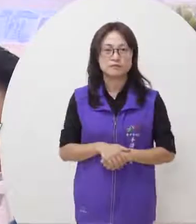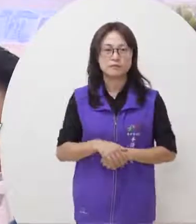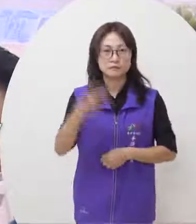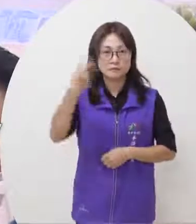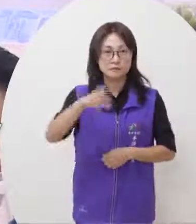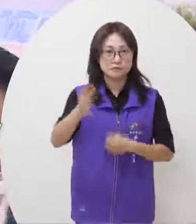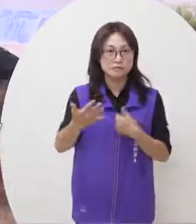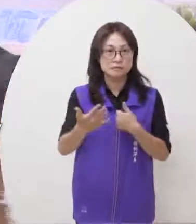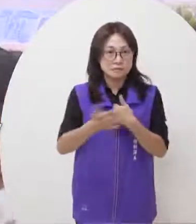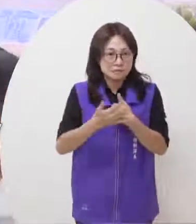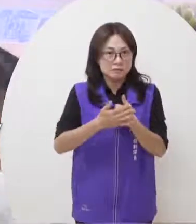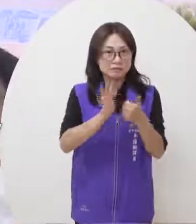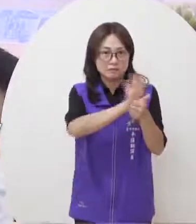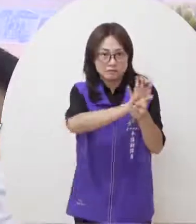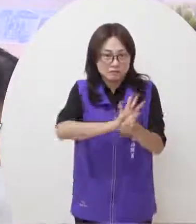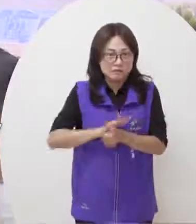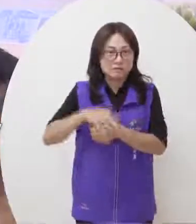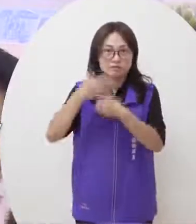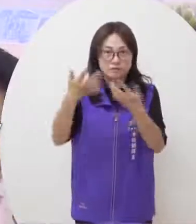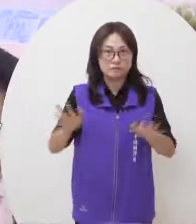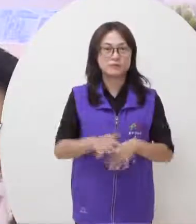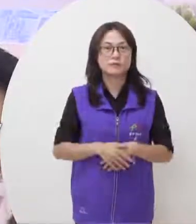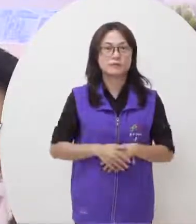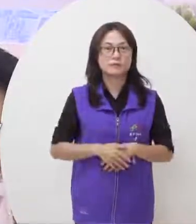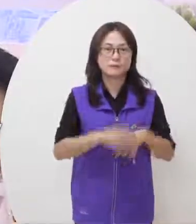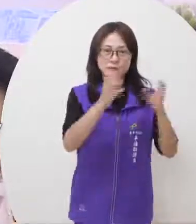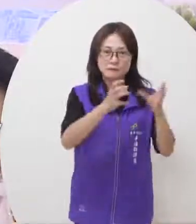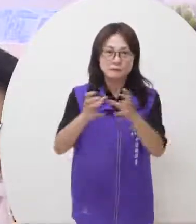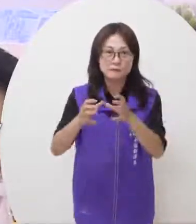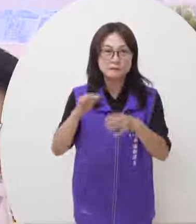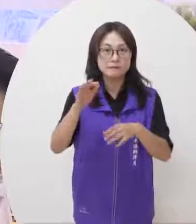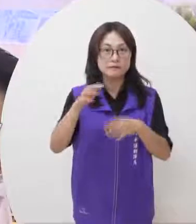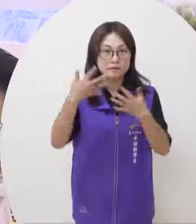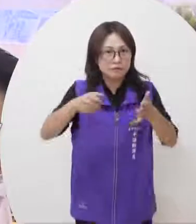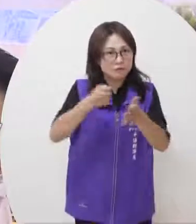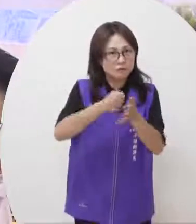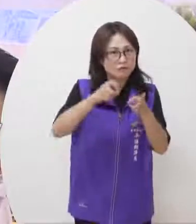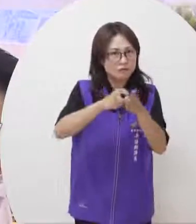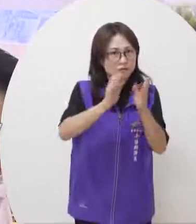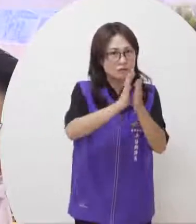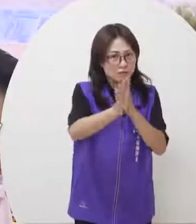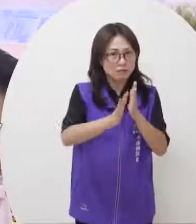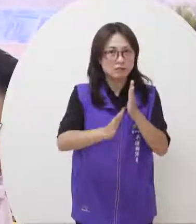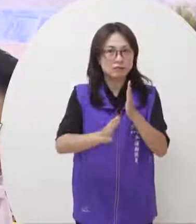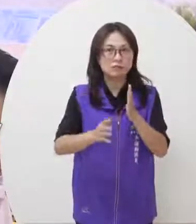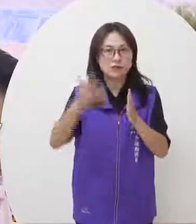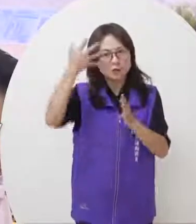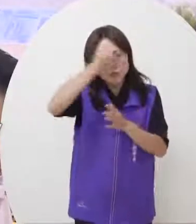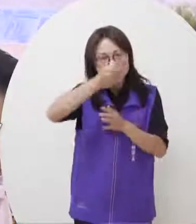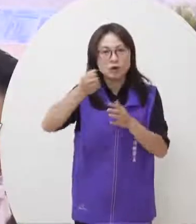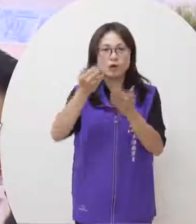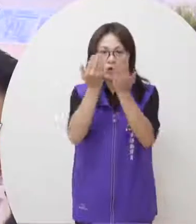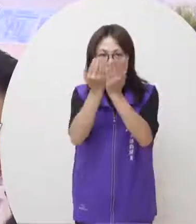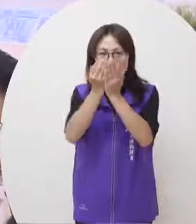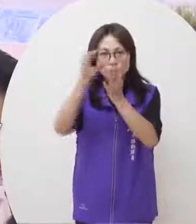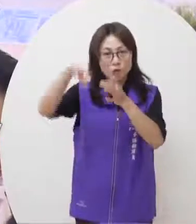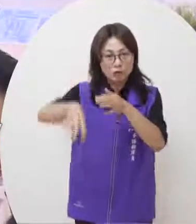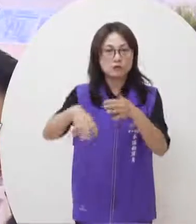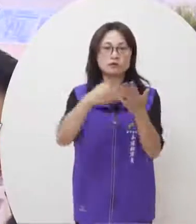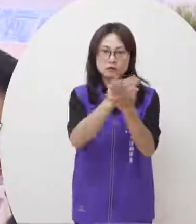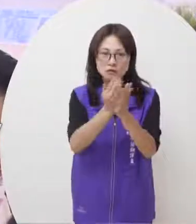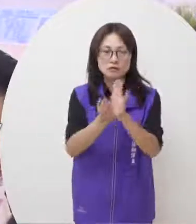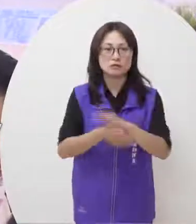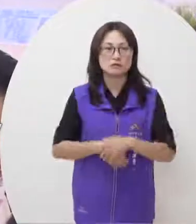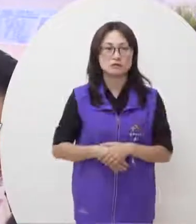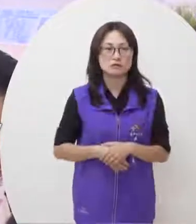源辅导我们各办公室成立环保志工队、长青学院各种班别，那守望相助队